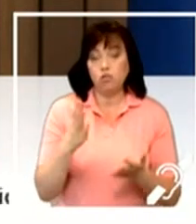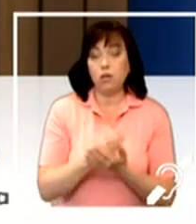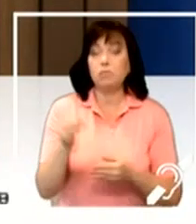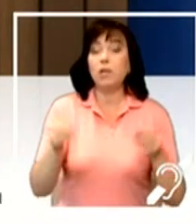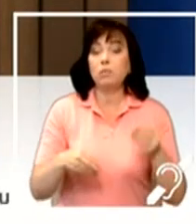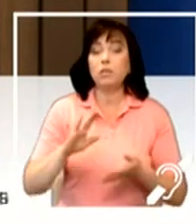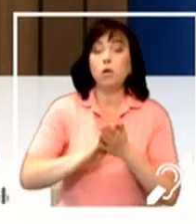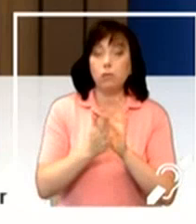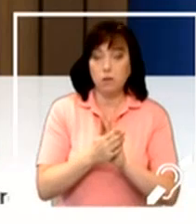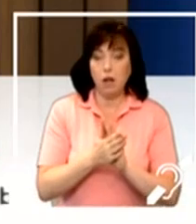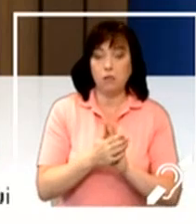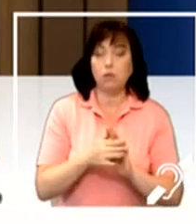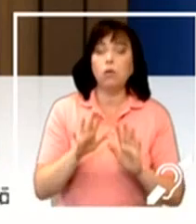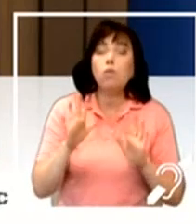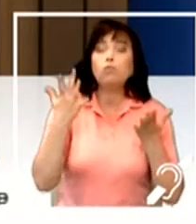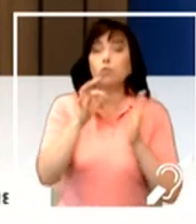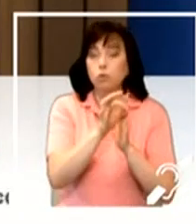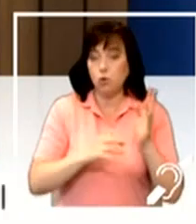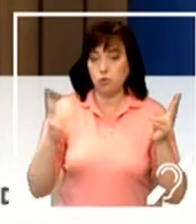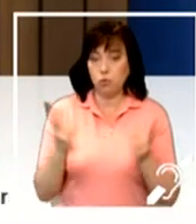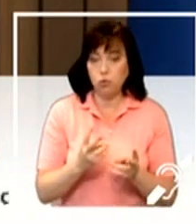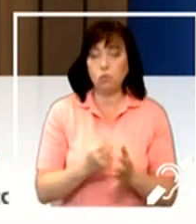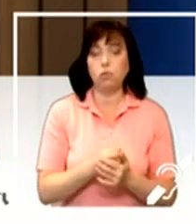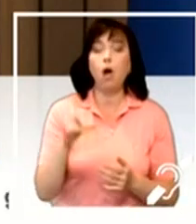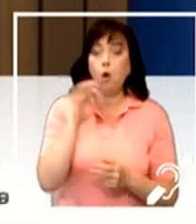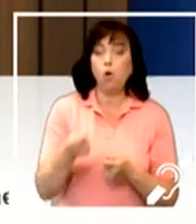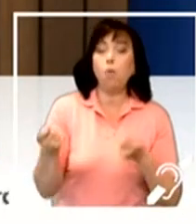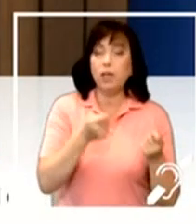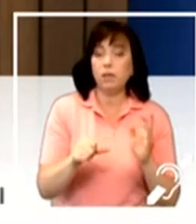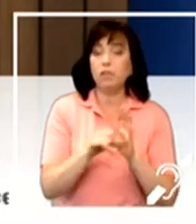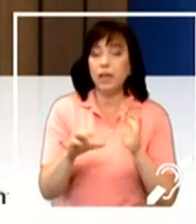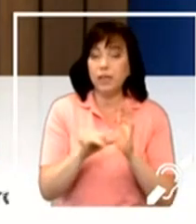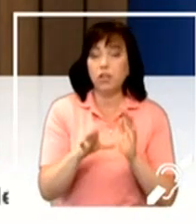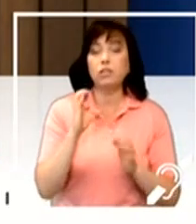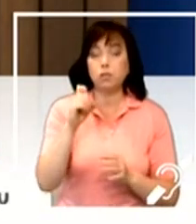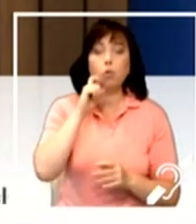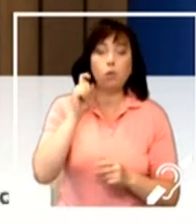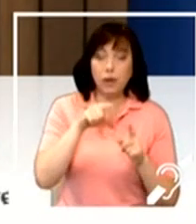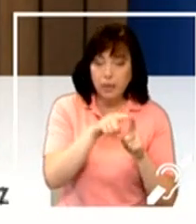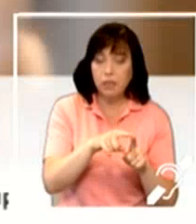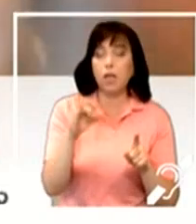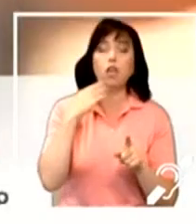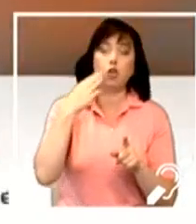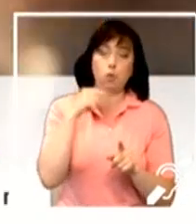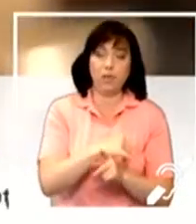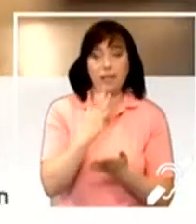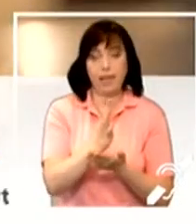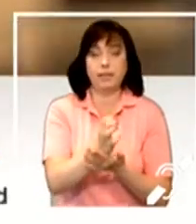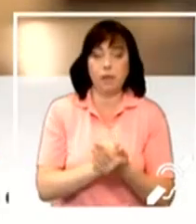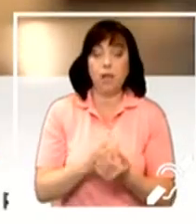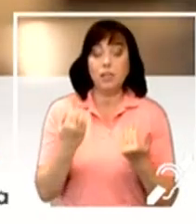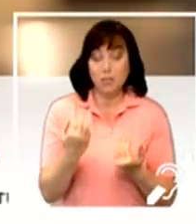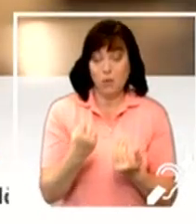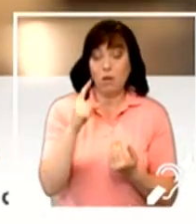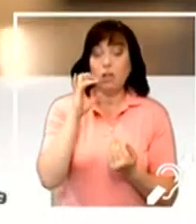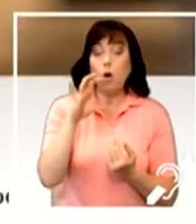semnate contracte de avarie sau de urgență referitor la livrările de energie electrică și cu Ucraina și cu România. De astăzi, 1